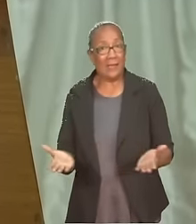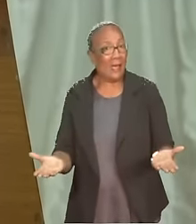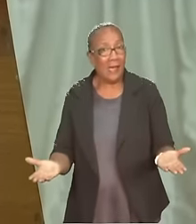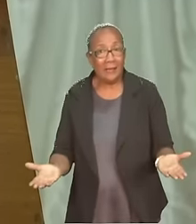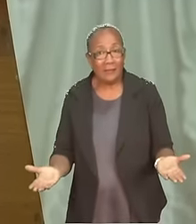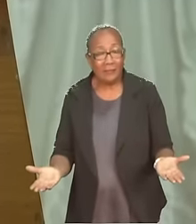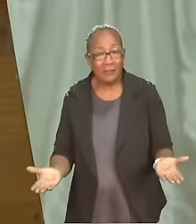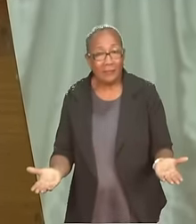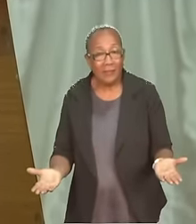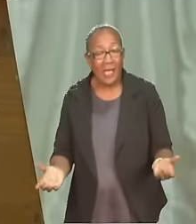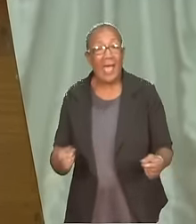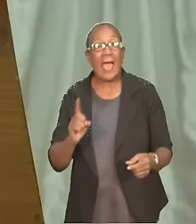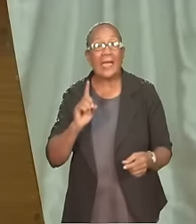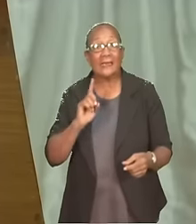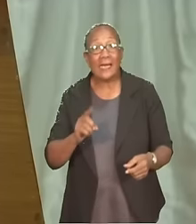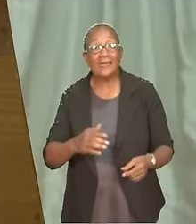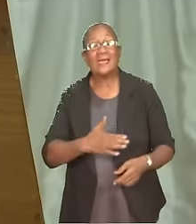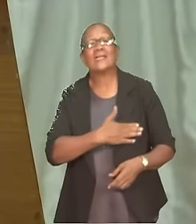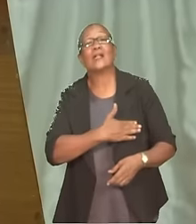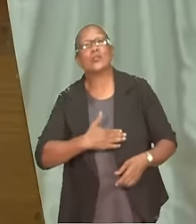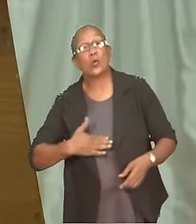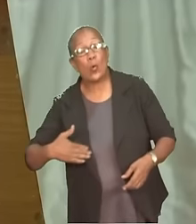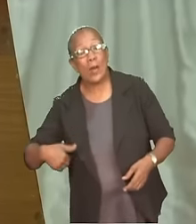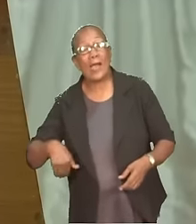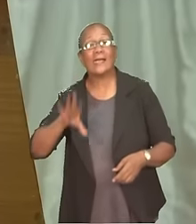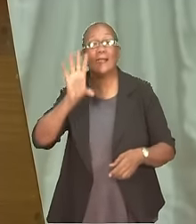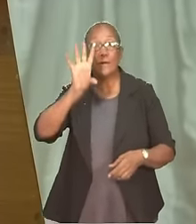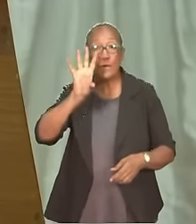En dat is al langer dan 40 jaar zo.